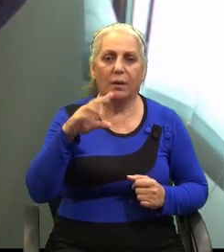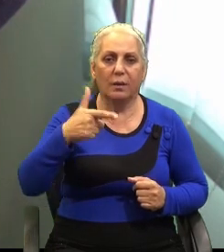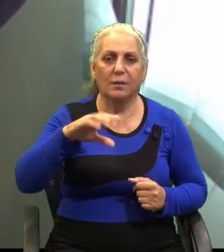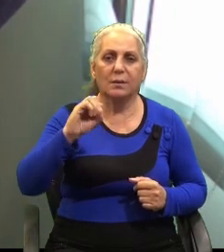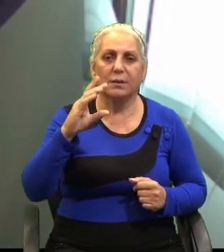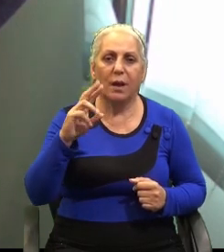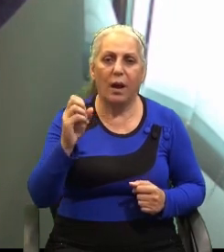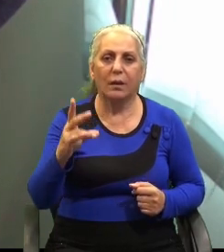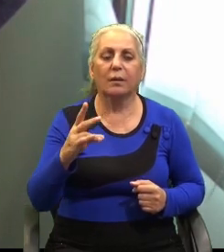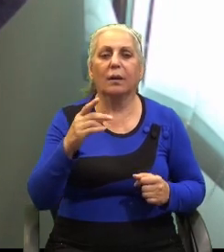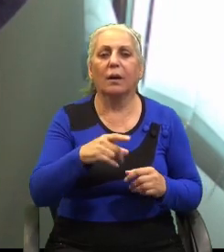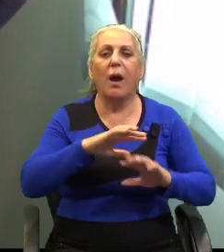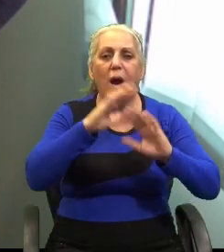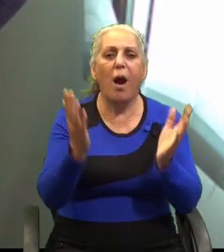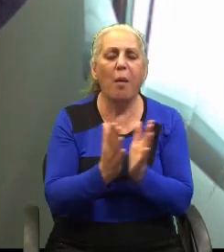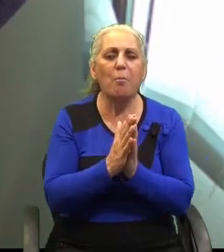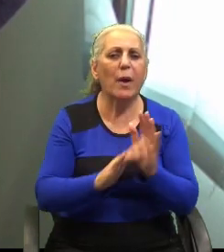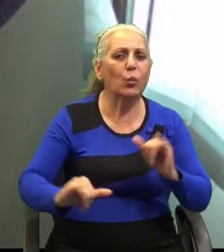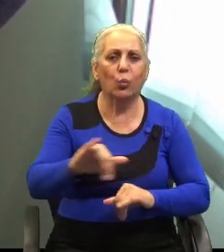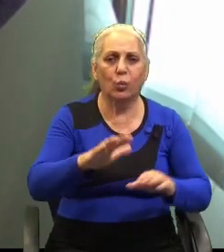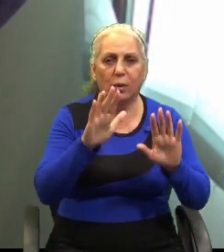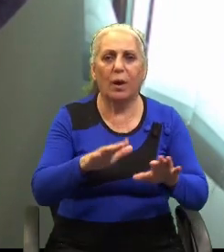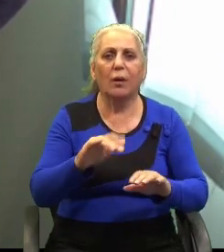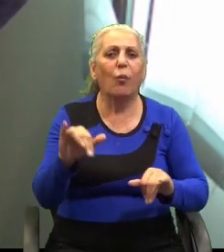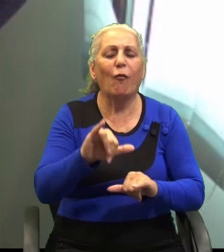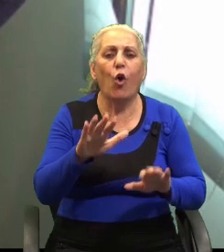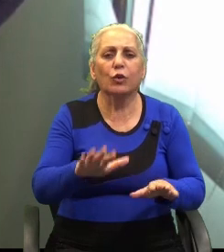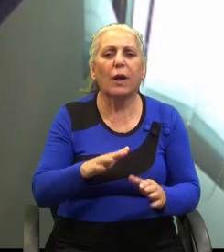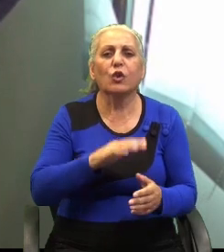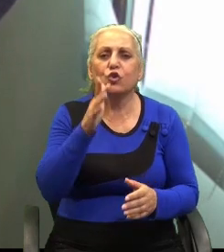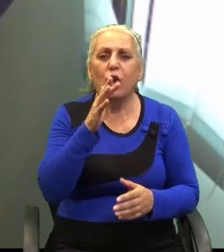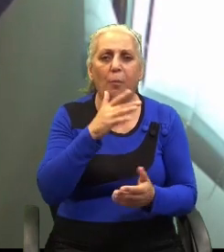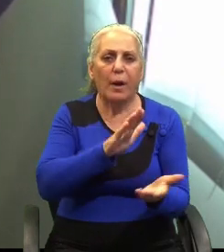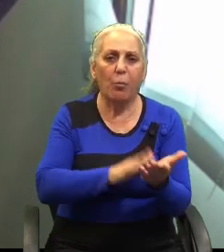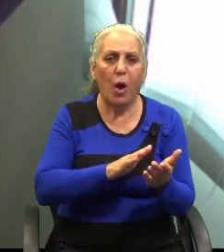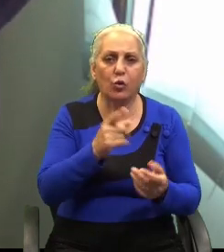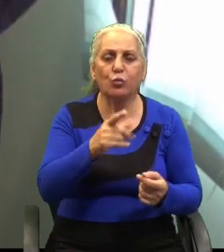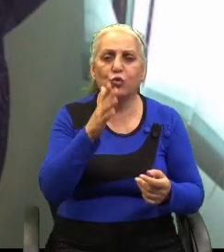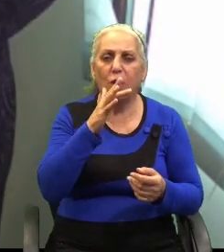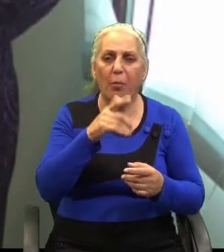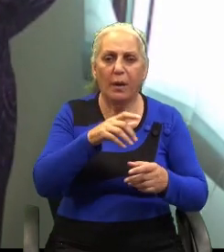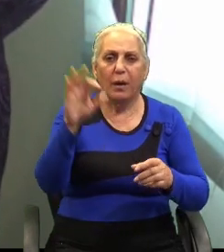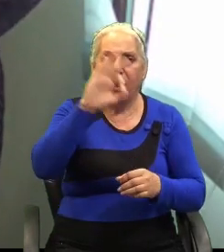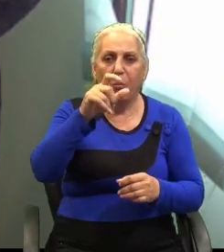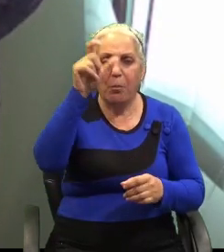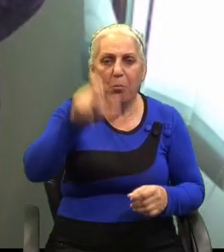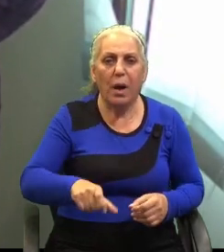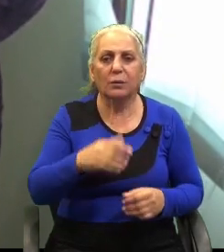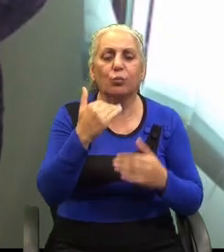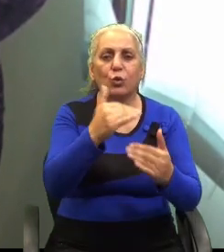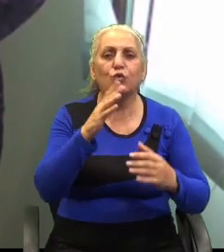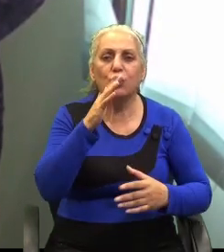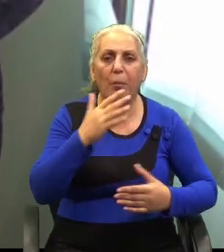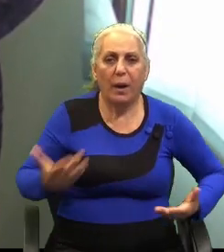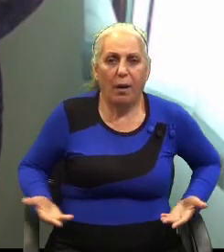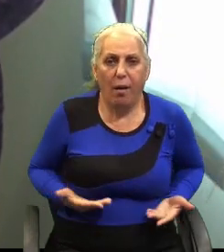էր, ուր պահանջում էր ժամանակը, նա իր ժամանակի մարդն էր, նա իր ժամանակն էր